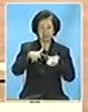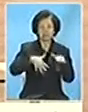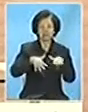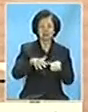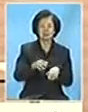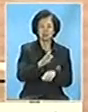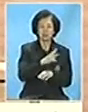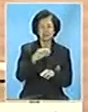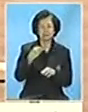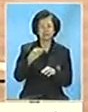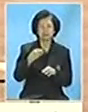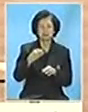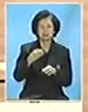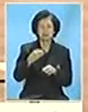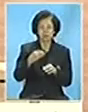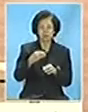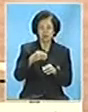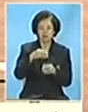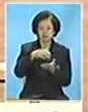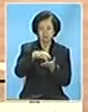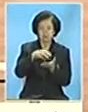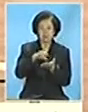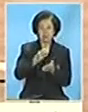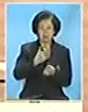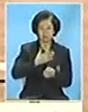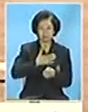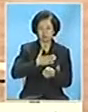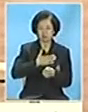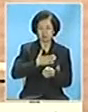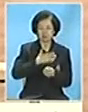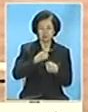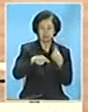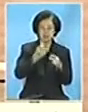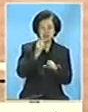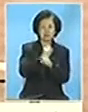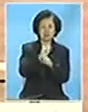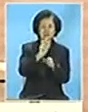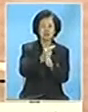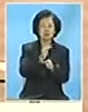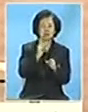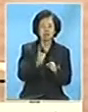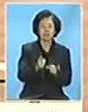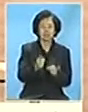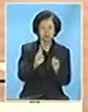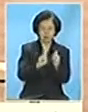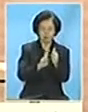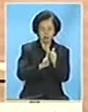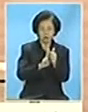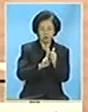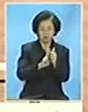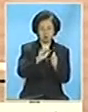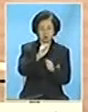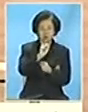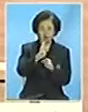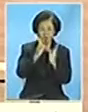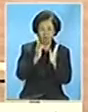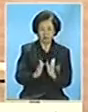าแม้ก็ผมจะไปทำหน้าที่เป็นรองประธานวุฒิสภาคนที่หนึ่